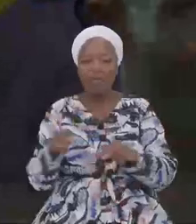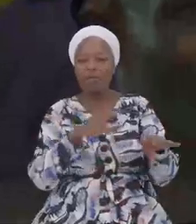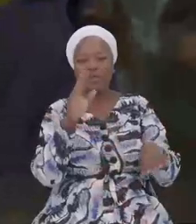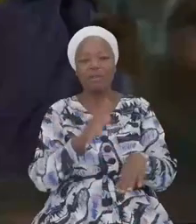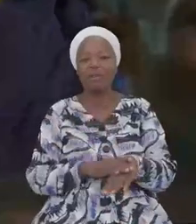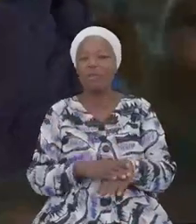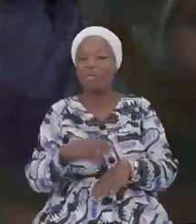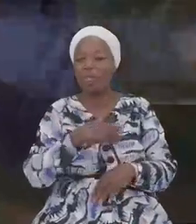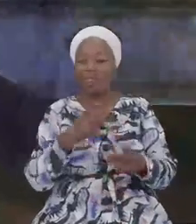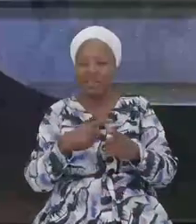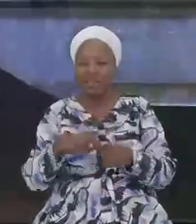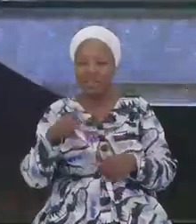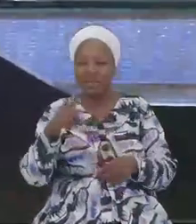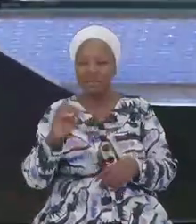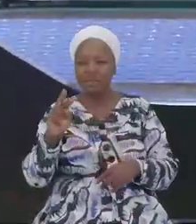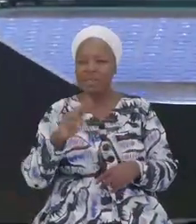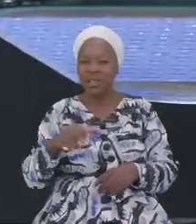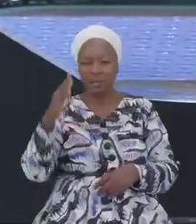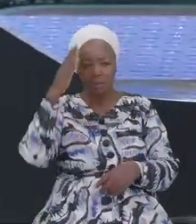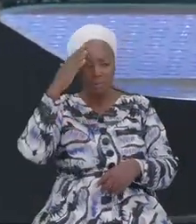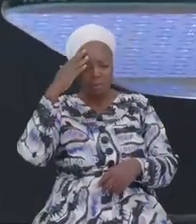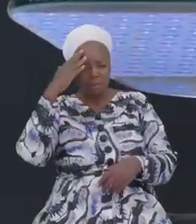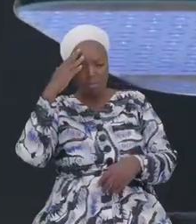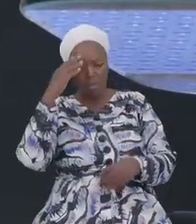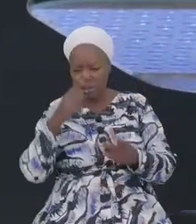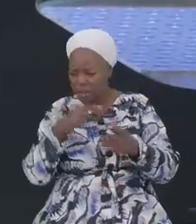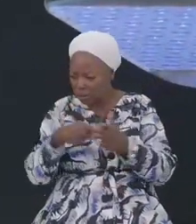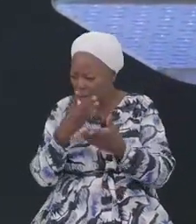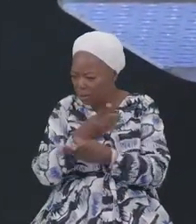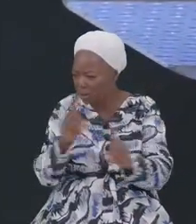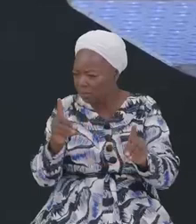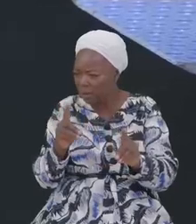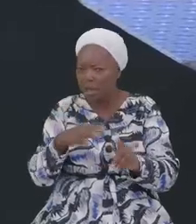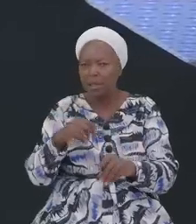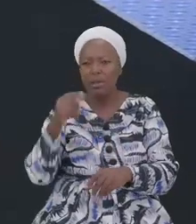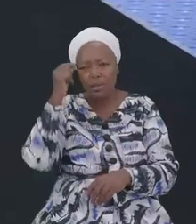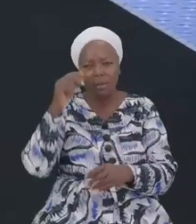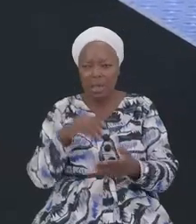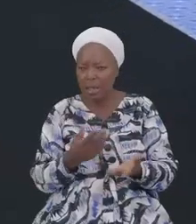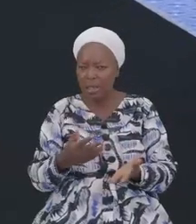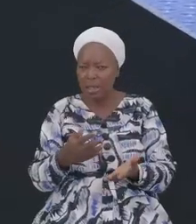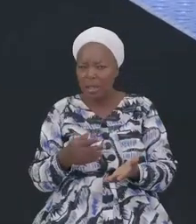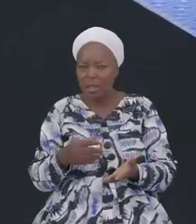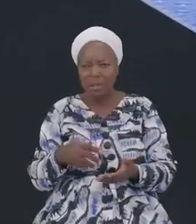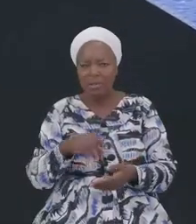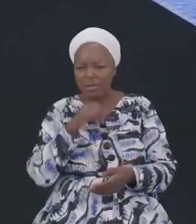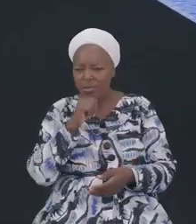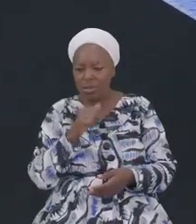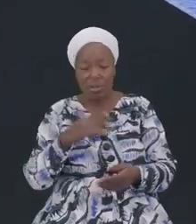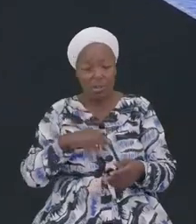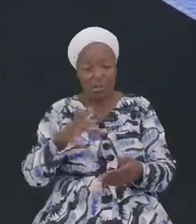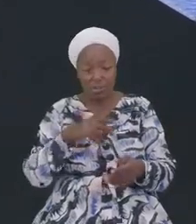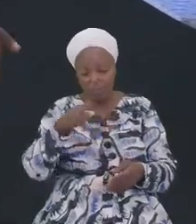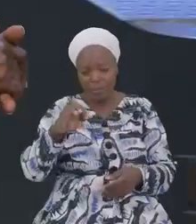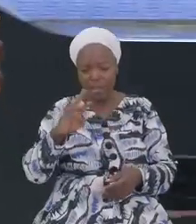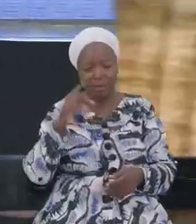Maintenant, Pierre se rendit compte. Ah, c'est la délivrance. Il pensait qu'il rêvait. Non, ce n'est pas un rêve ici. Hein. Ce qui